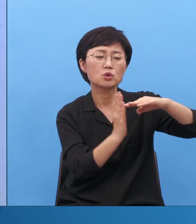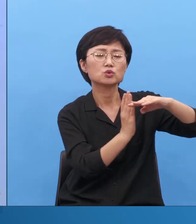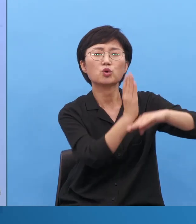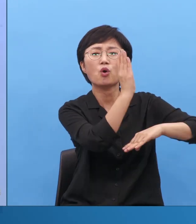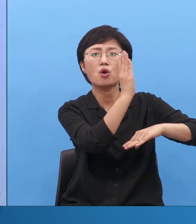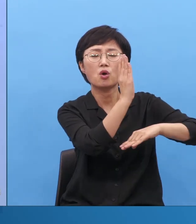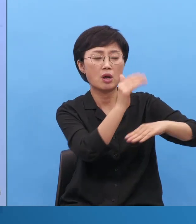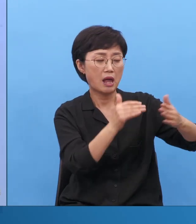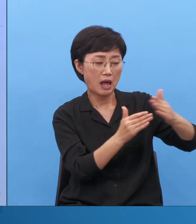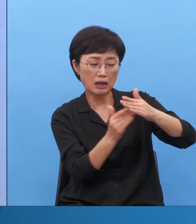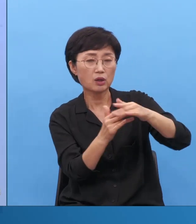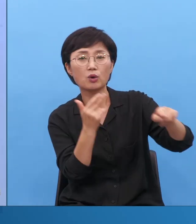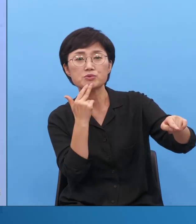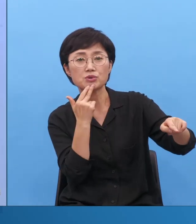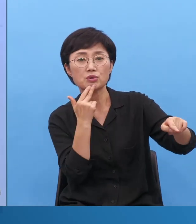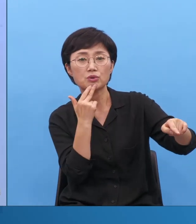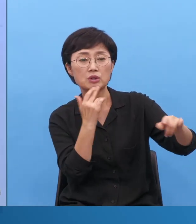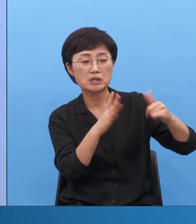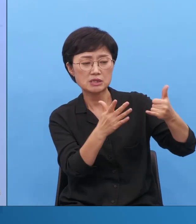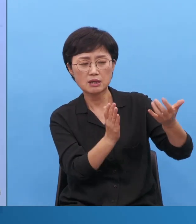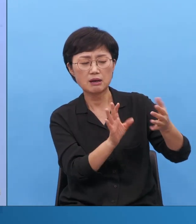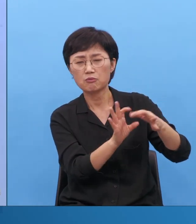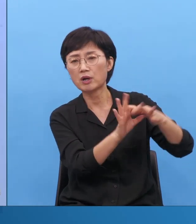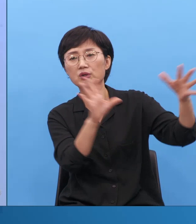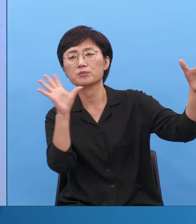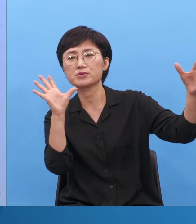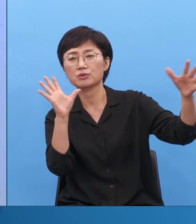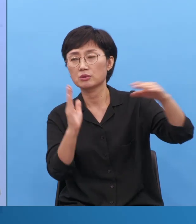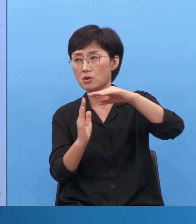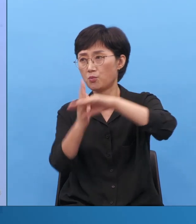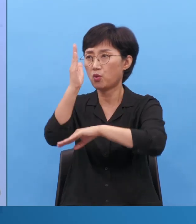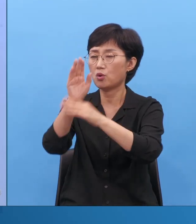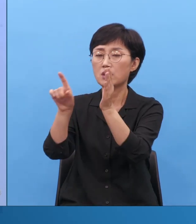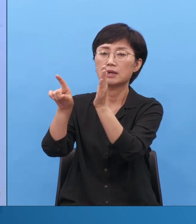believing in this transcending faith. 저는